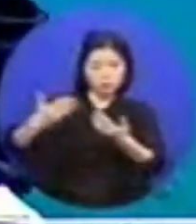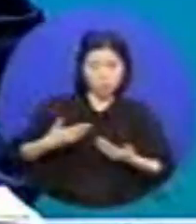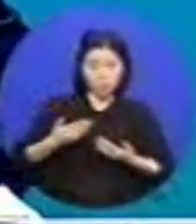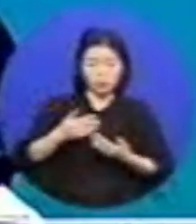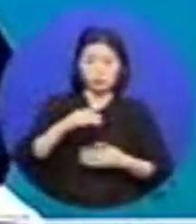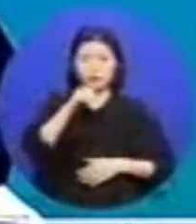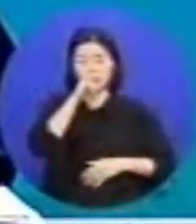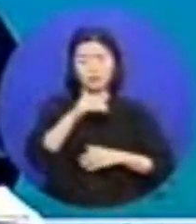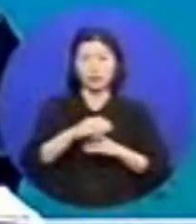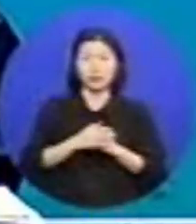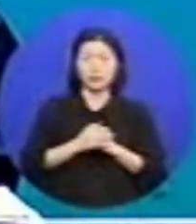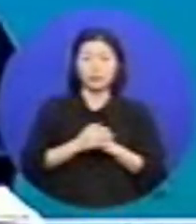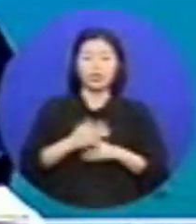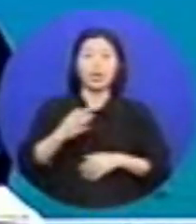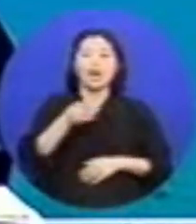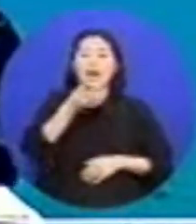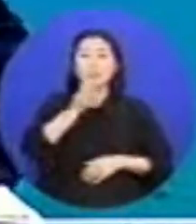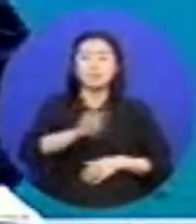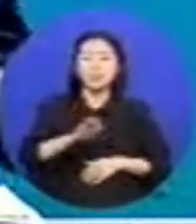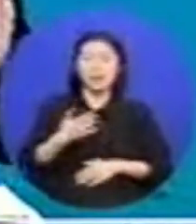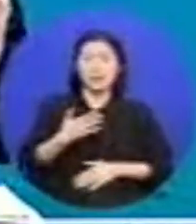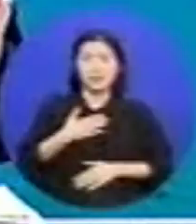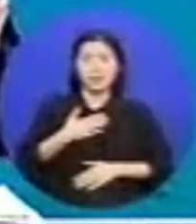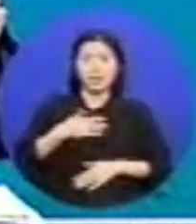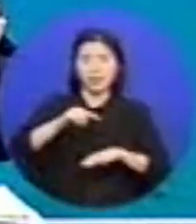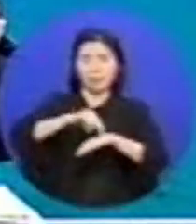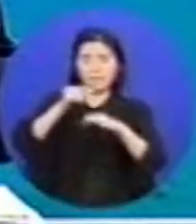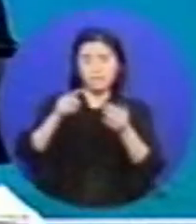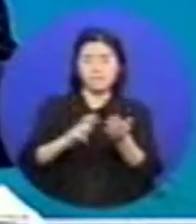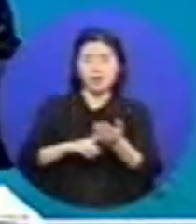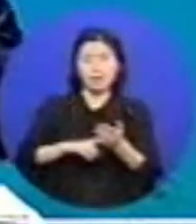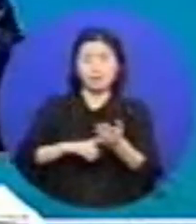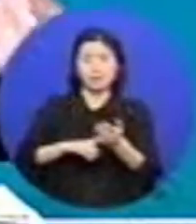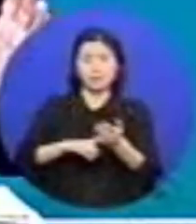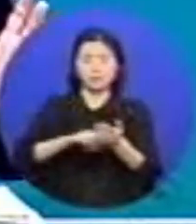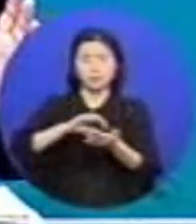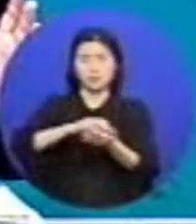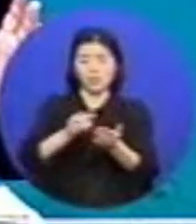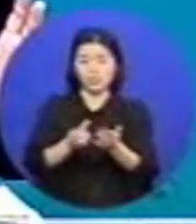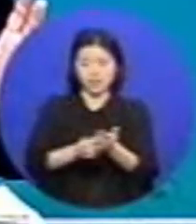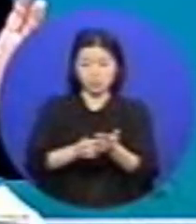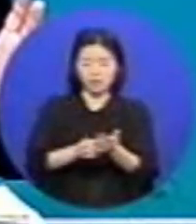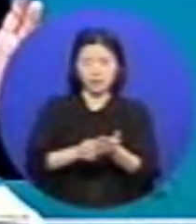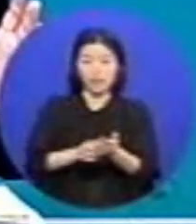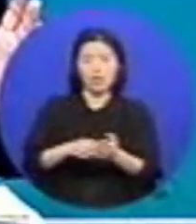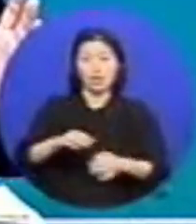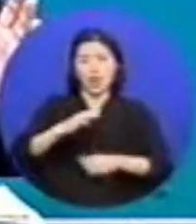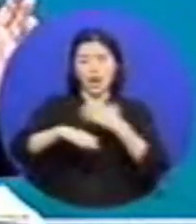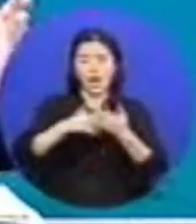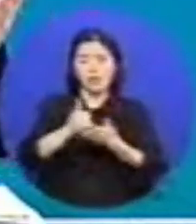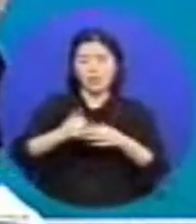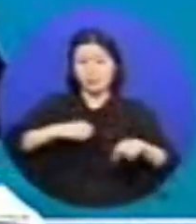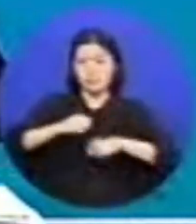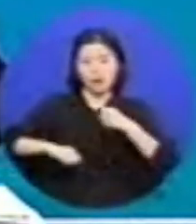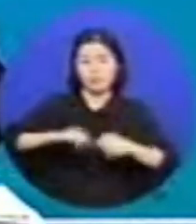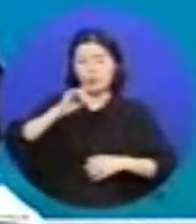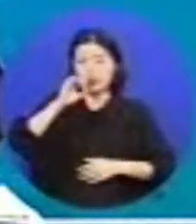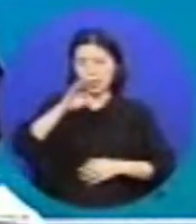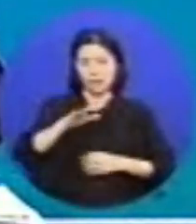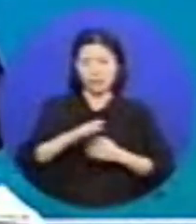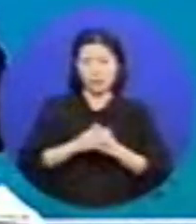그런데 내 마음만큼은 하나님도 절대로 임의로 하지 않으세요.